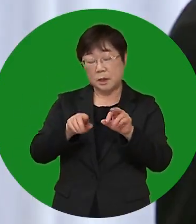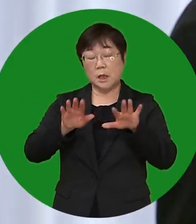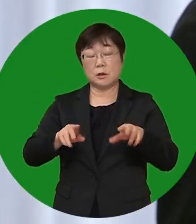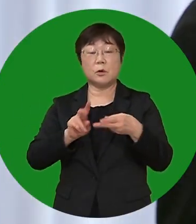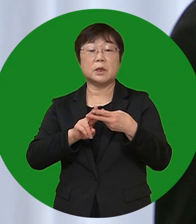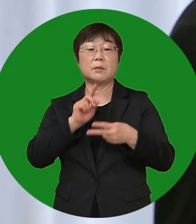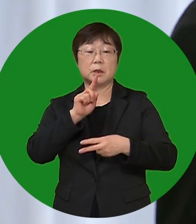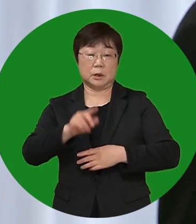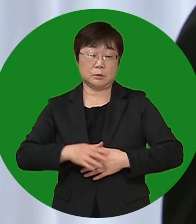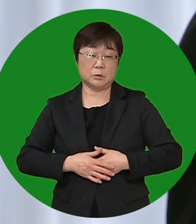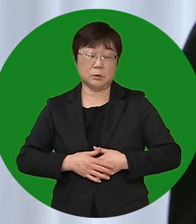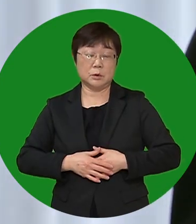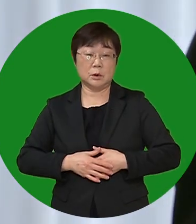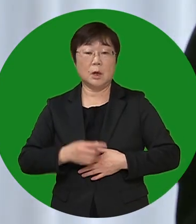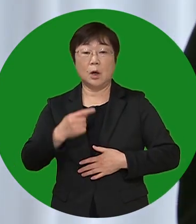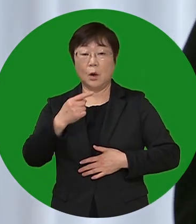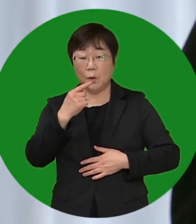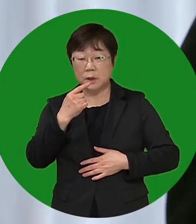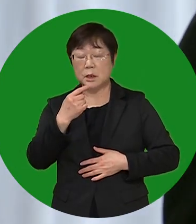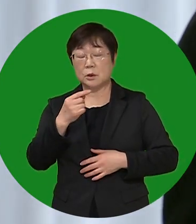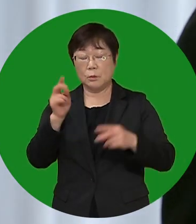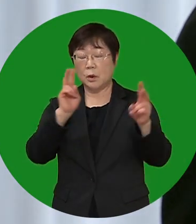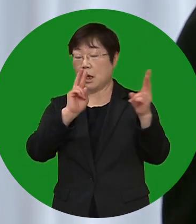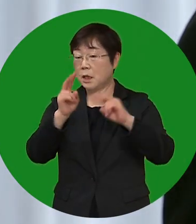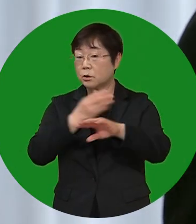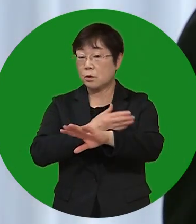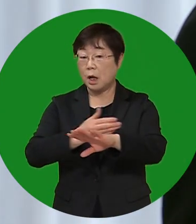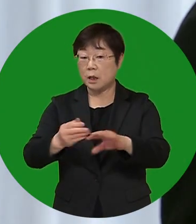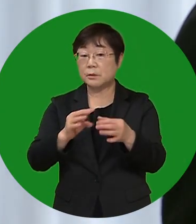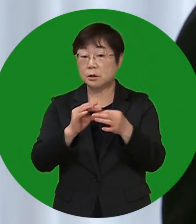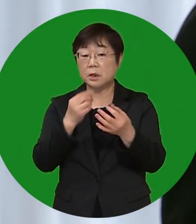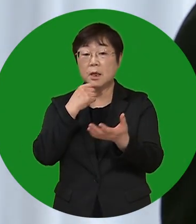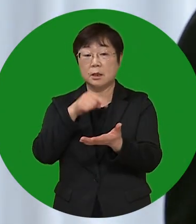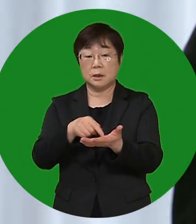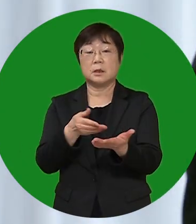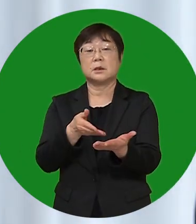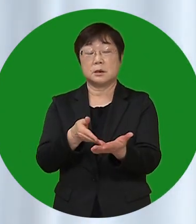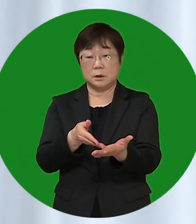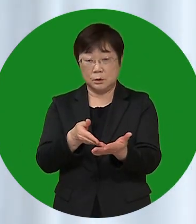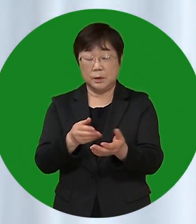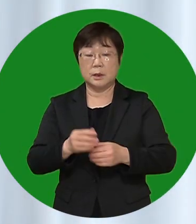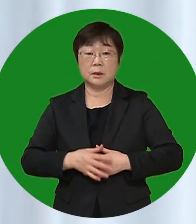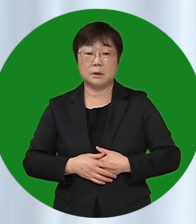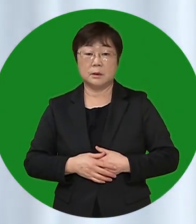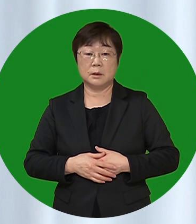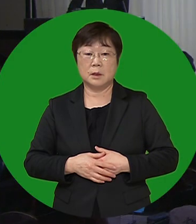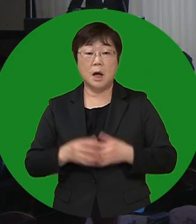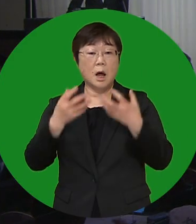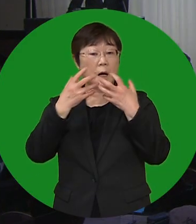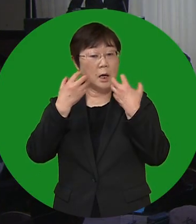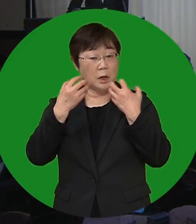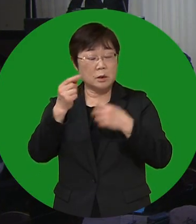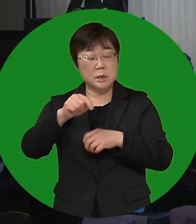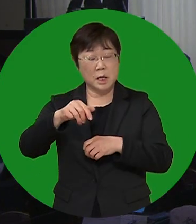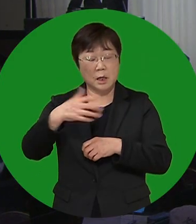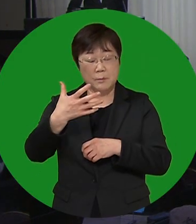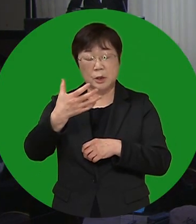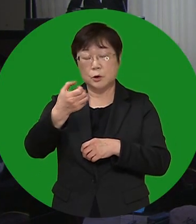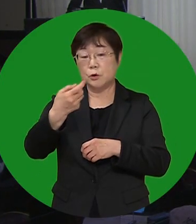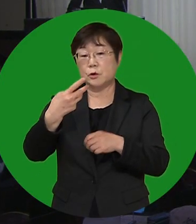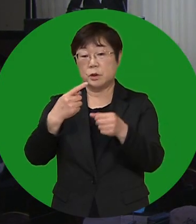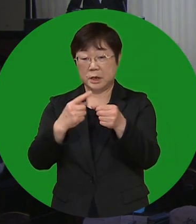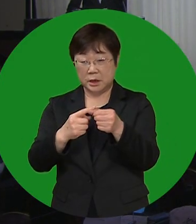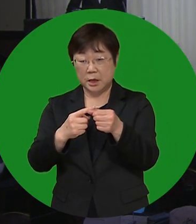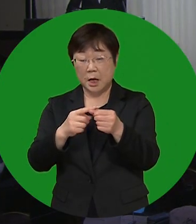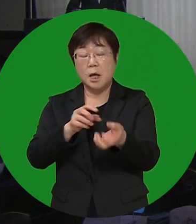ますまず私ども当社の歩みについて簡単にご説明いたしますライオンはあー1891